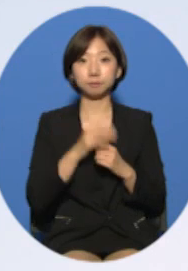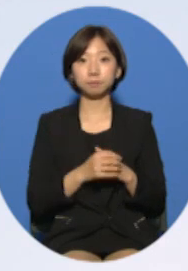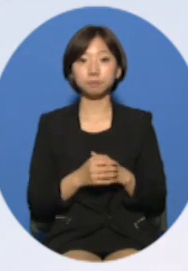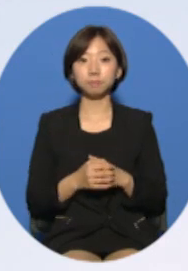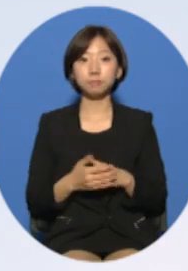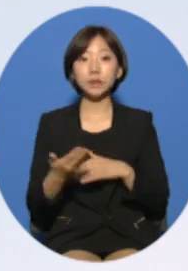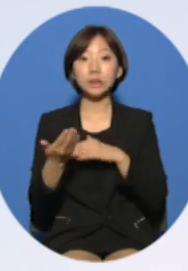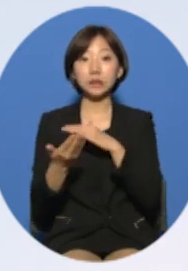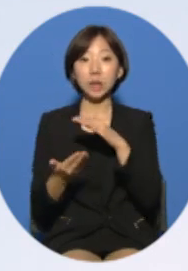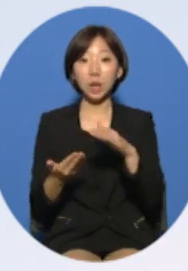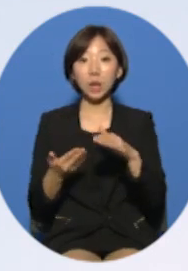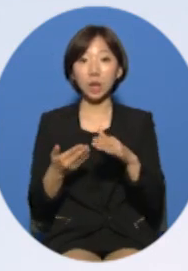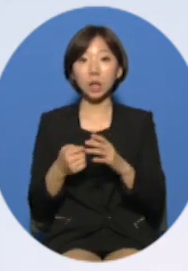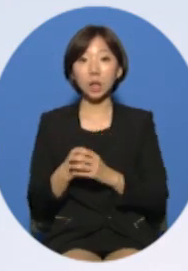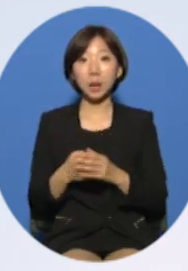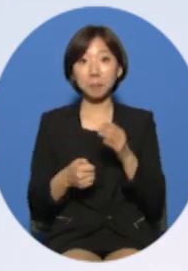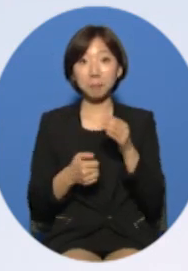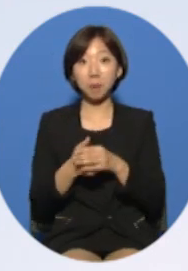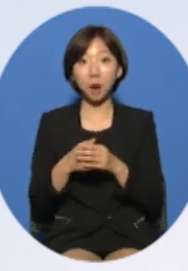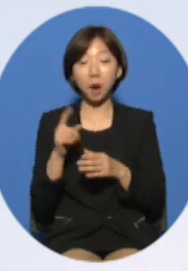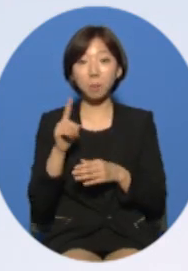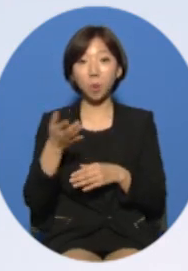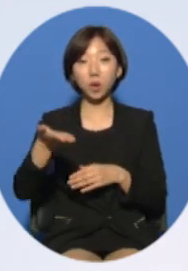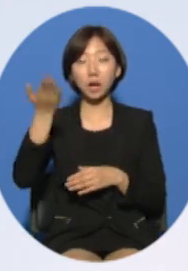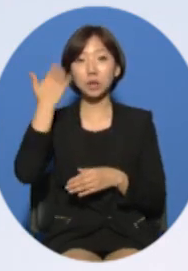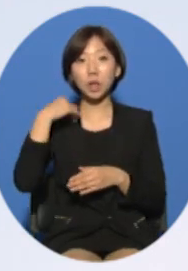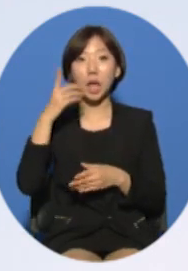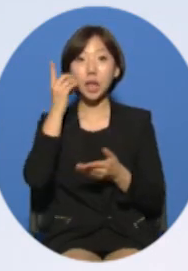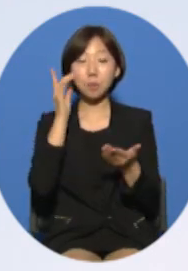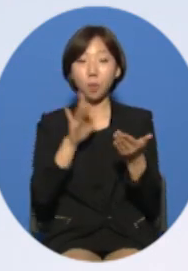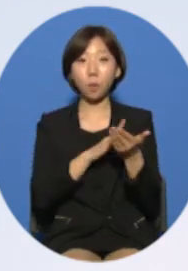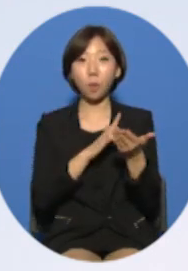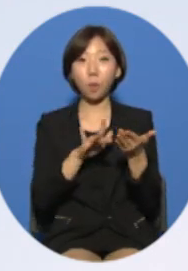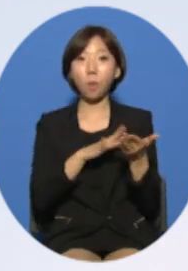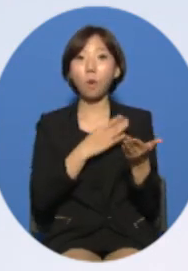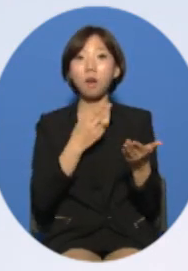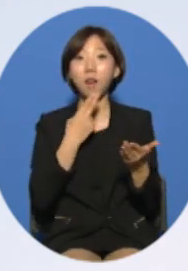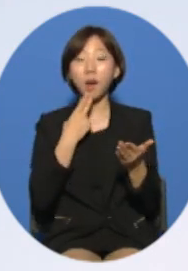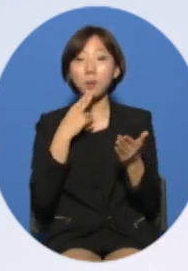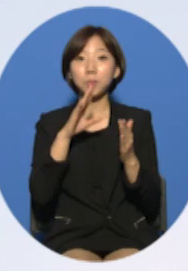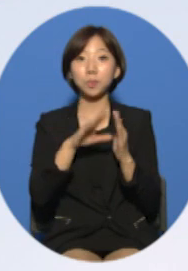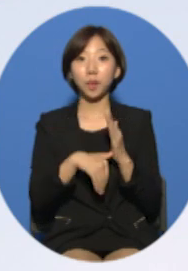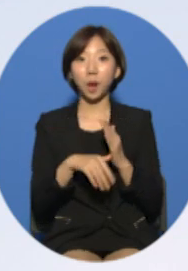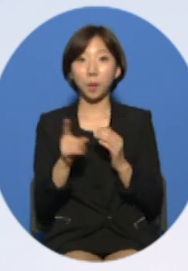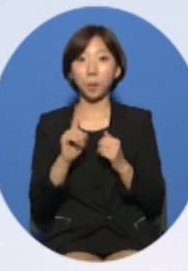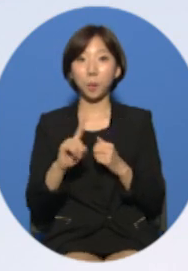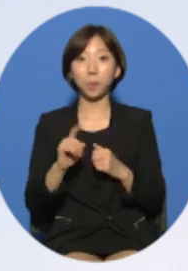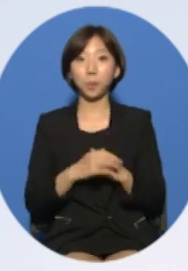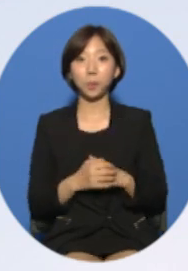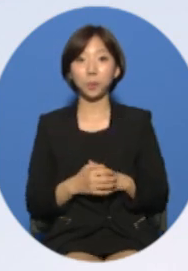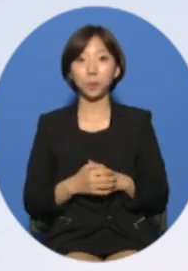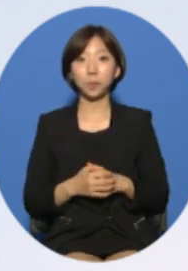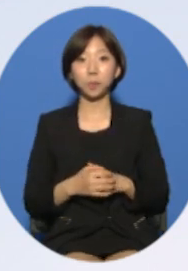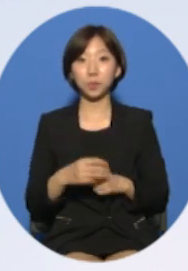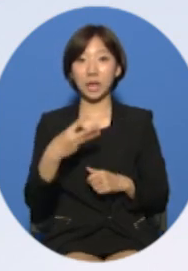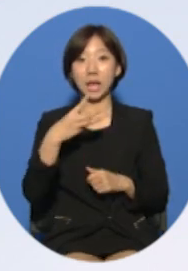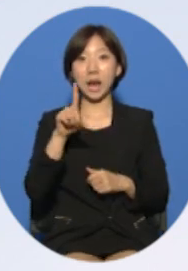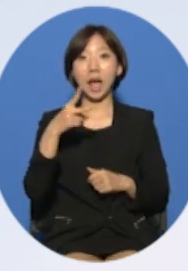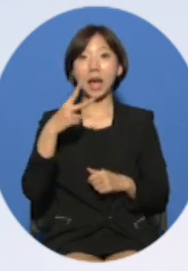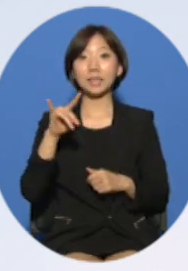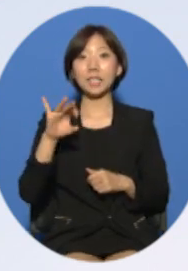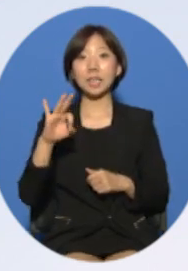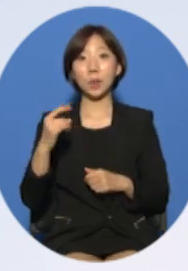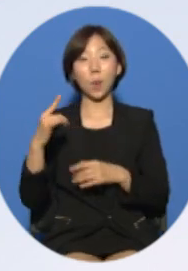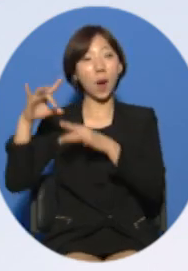특이한 점은 그 전에 스마트폰이 없을 당시에는 네. 그 저걸 했어요. 그 라디오를 갖다 놓고